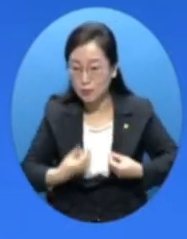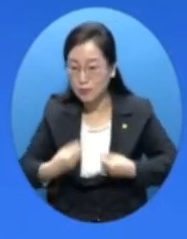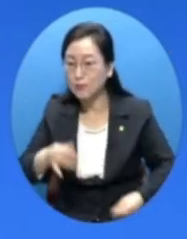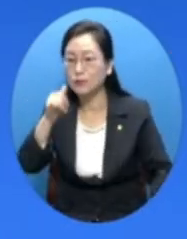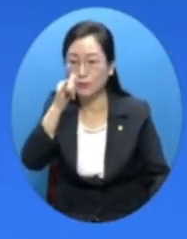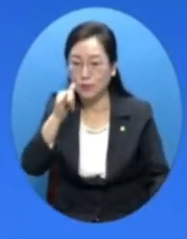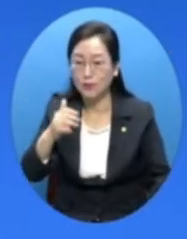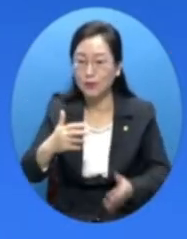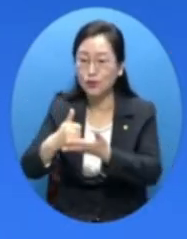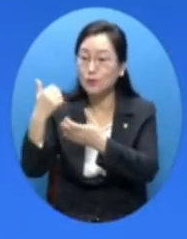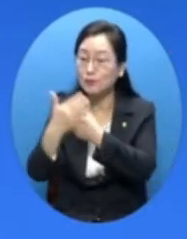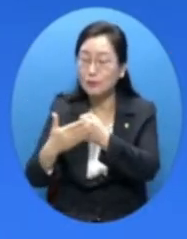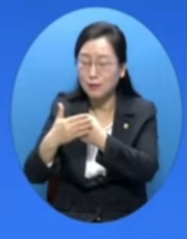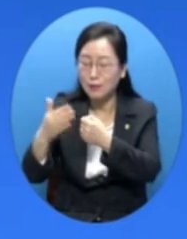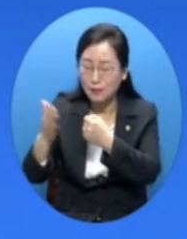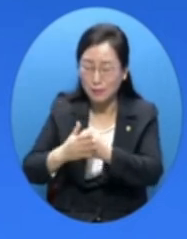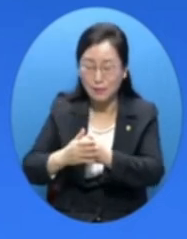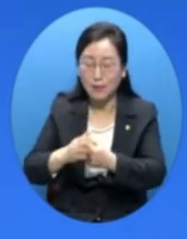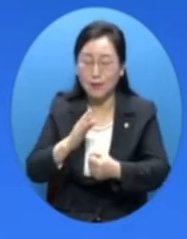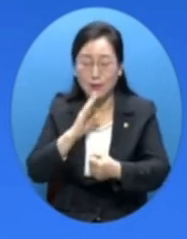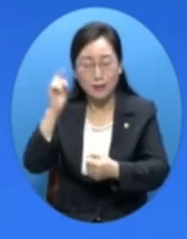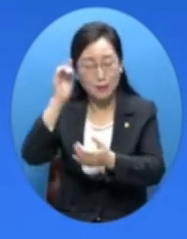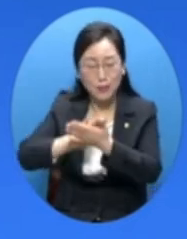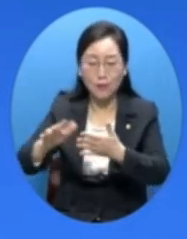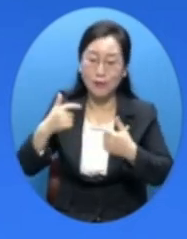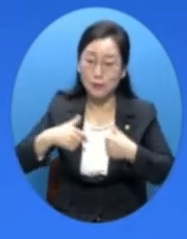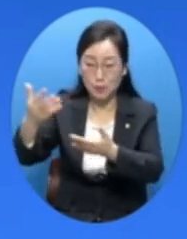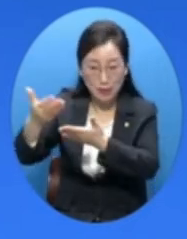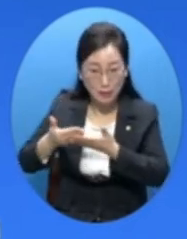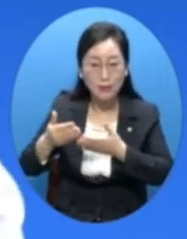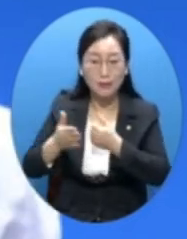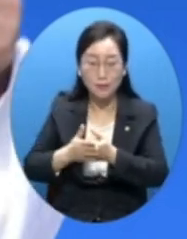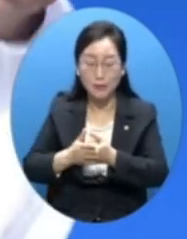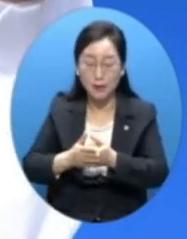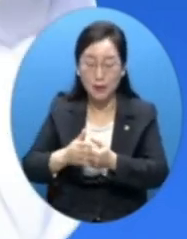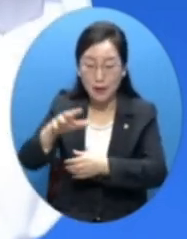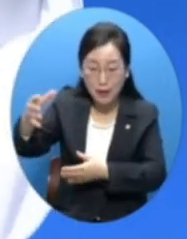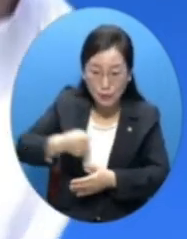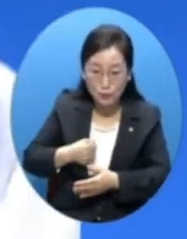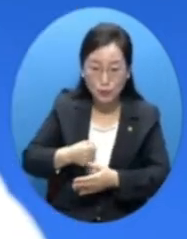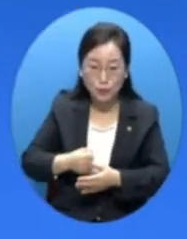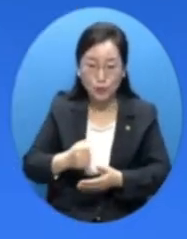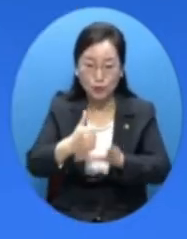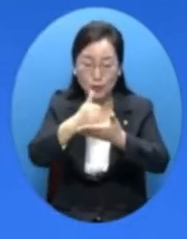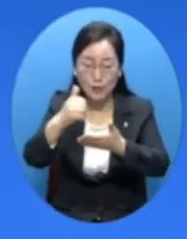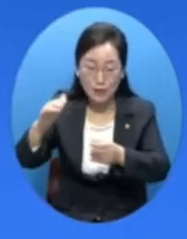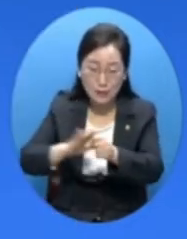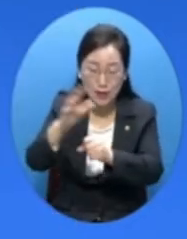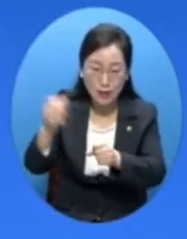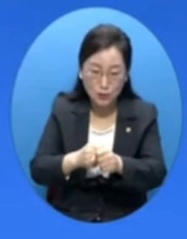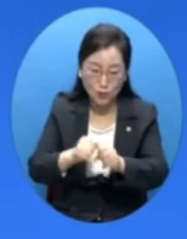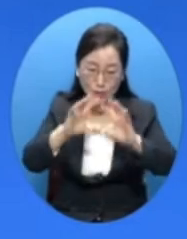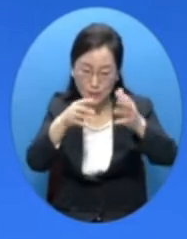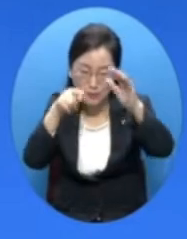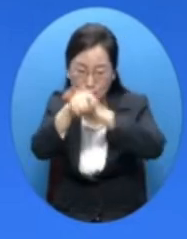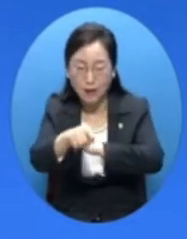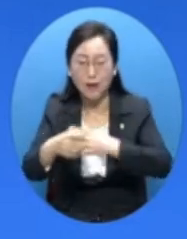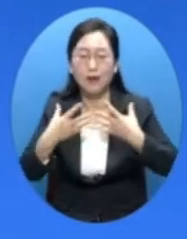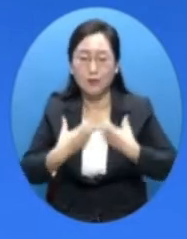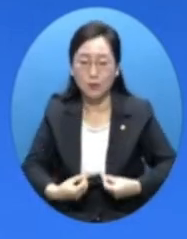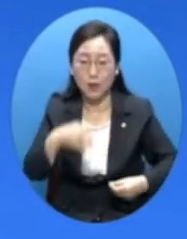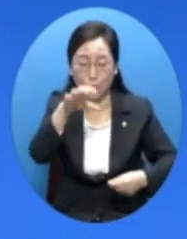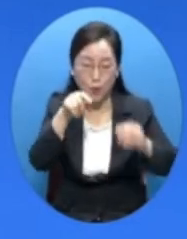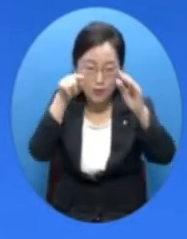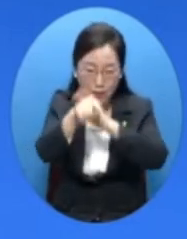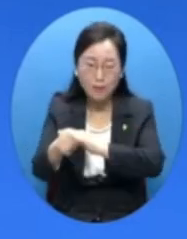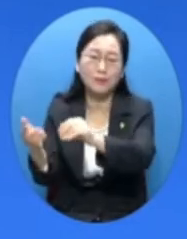참 평안을 얻었으니 참 기쁨을 얻었으니 이제는 우리가 주의 사랑을 들고 나가야 되는 것입니다. 절망에 처한 수많은 사람들에게 나가야 되는